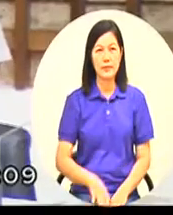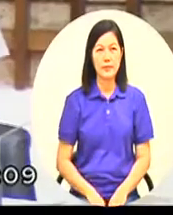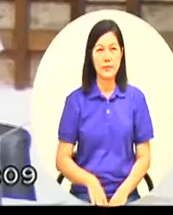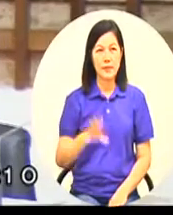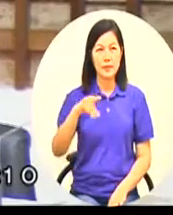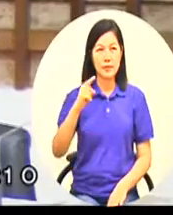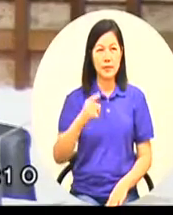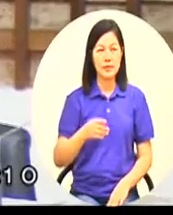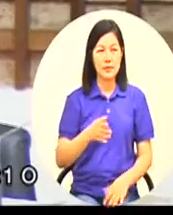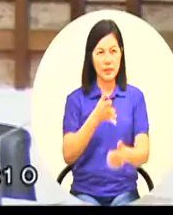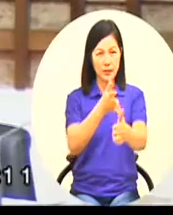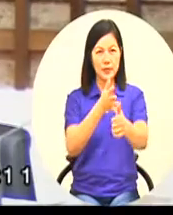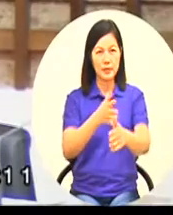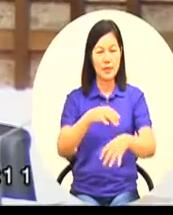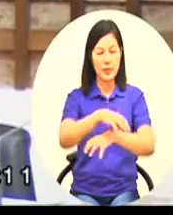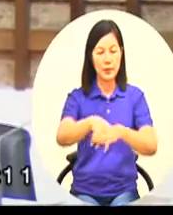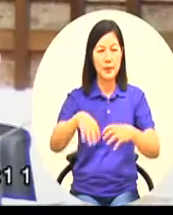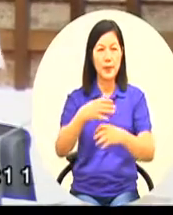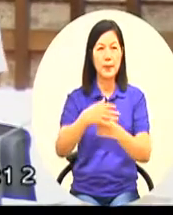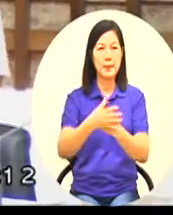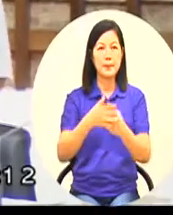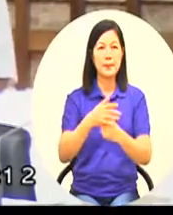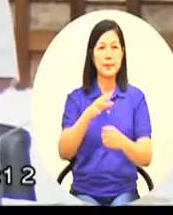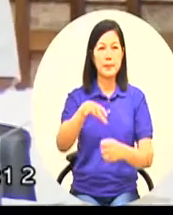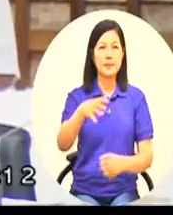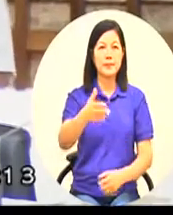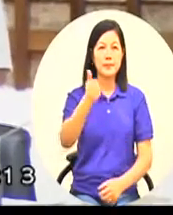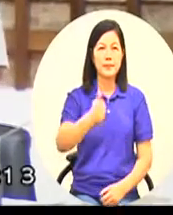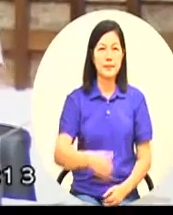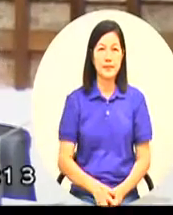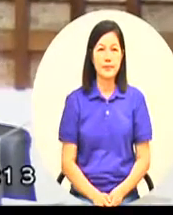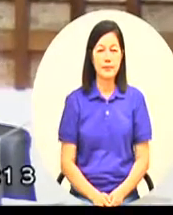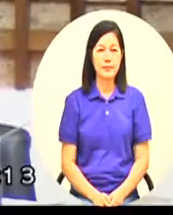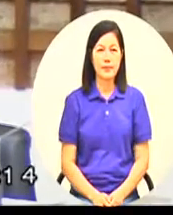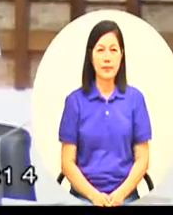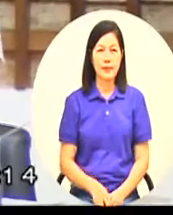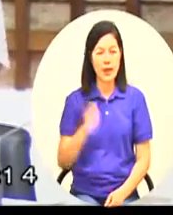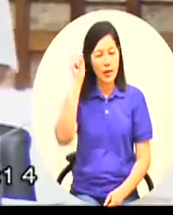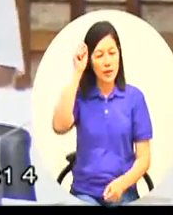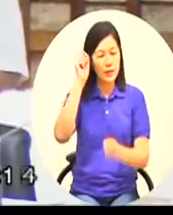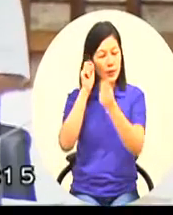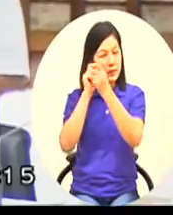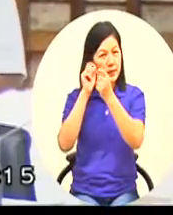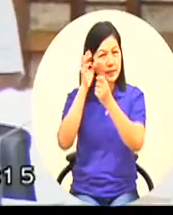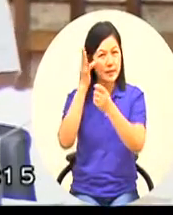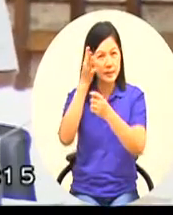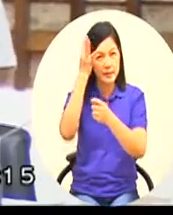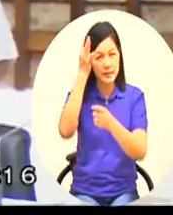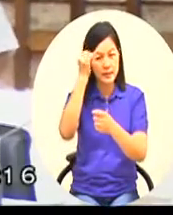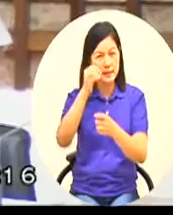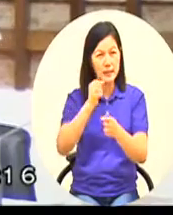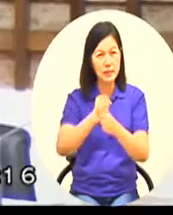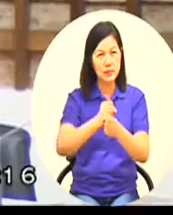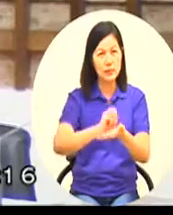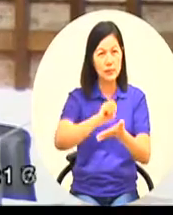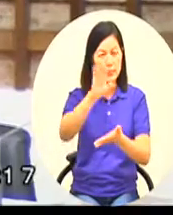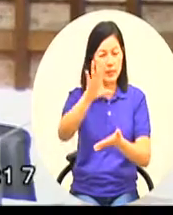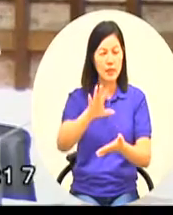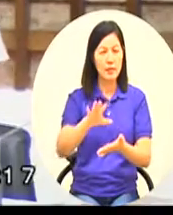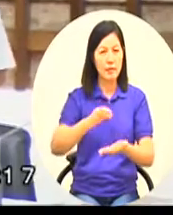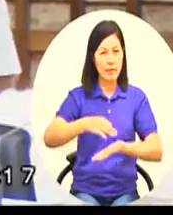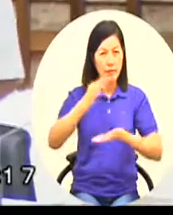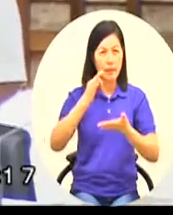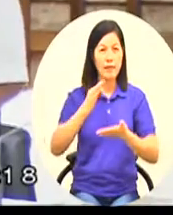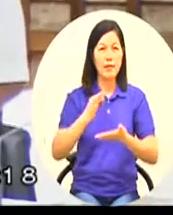先请教一下环保局局长，局长。在这几天看到你刚刚在工作报告所提到，这